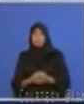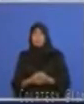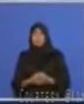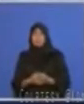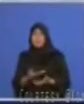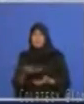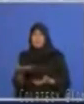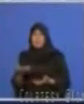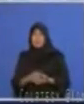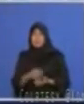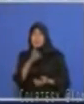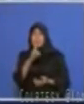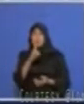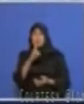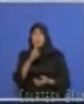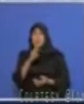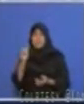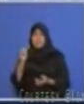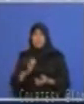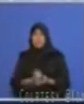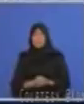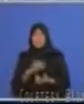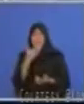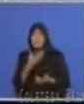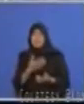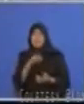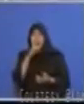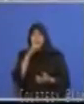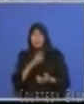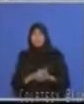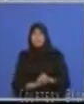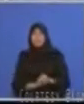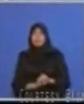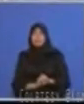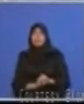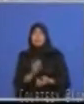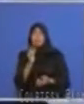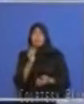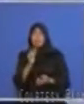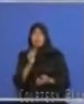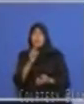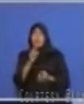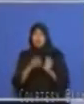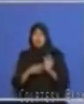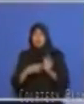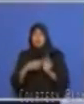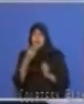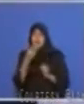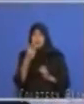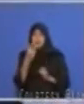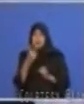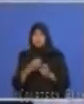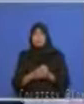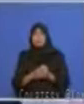silakan S menit kalau begitu dijawab Terima kasih Pakis saya dalam undang-undang 23 tahun jelas